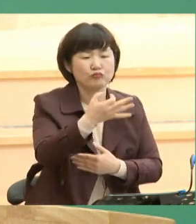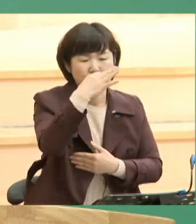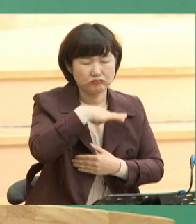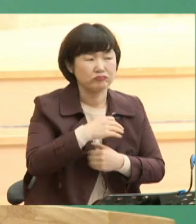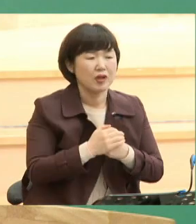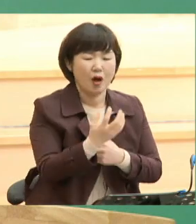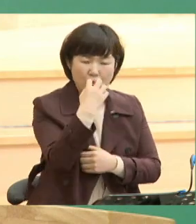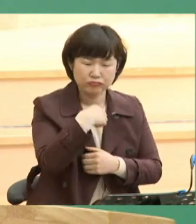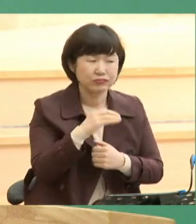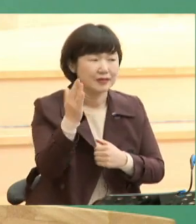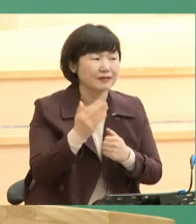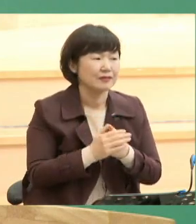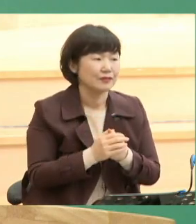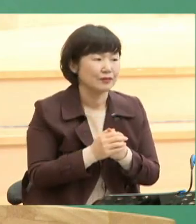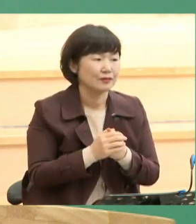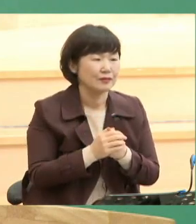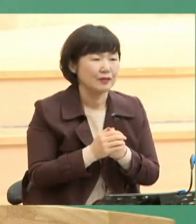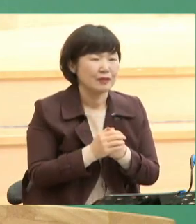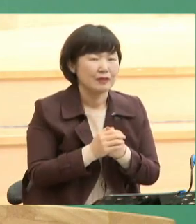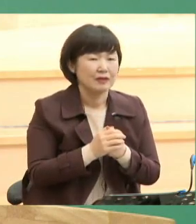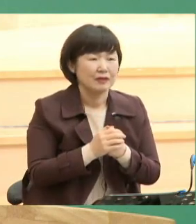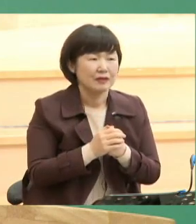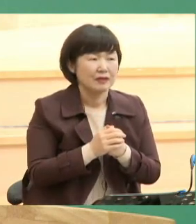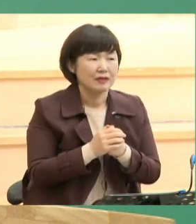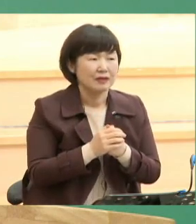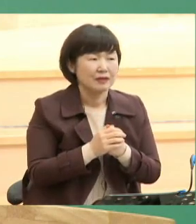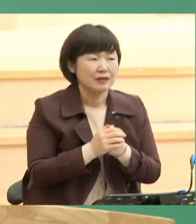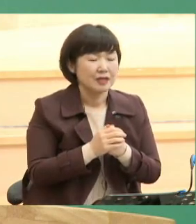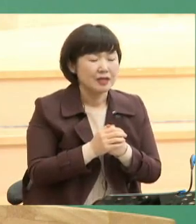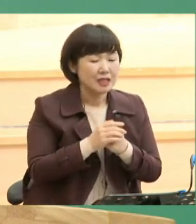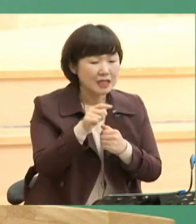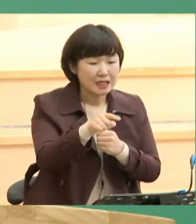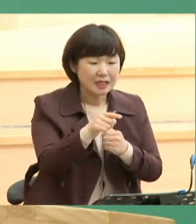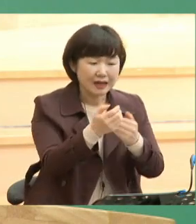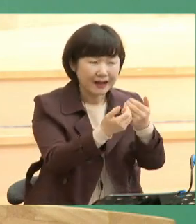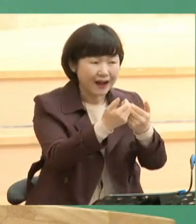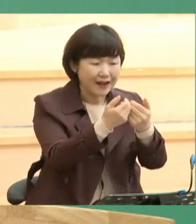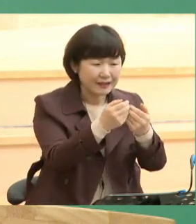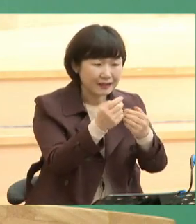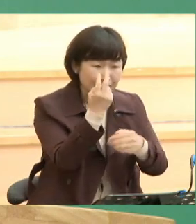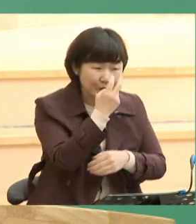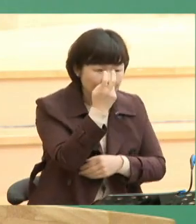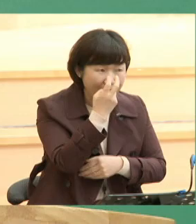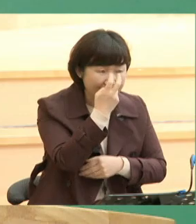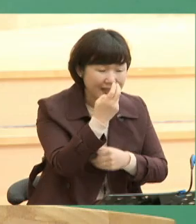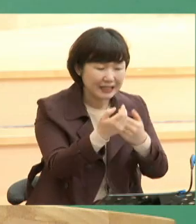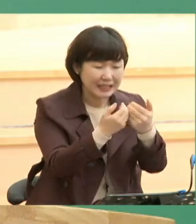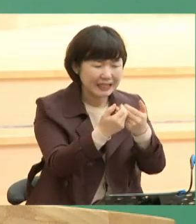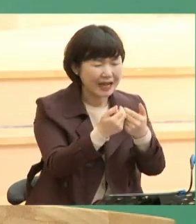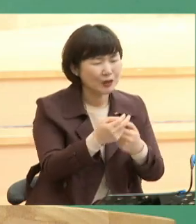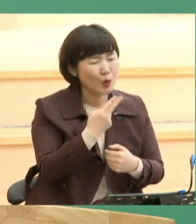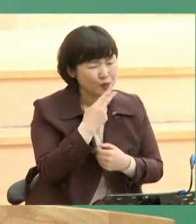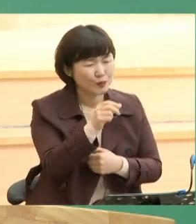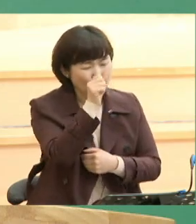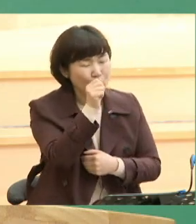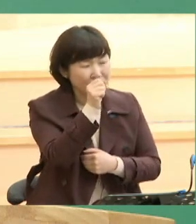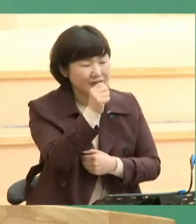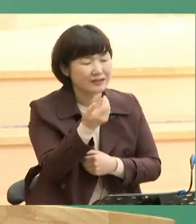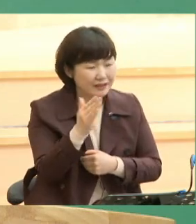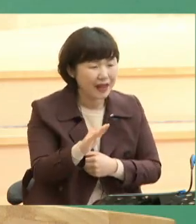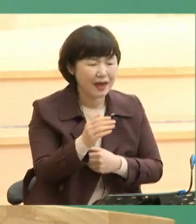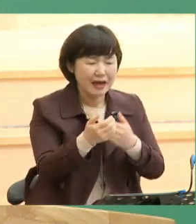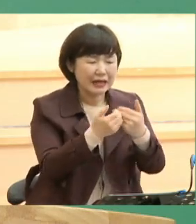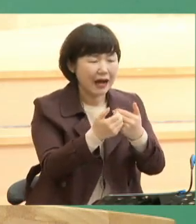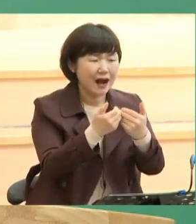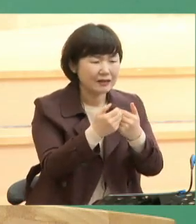진짜 다 깨놓고 얘기 실제적으로 얘기해서 갈등관리 가 금옥 갈등이 없으면 조치 관리 되면 좋지